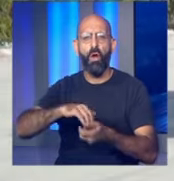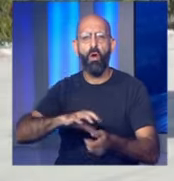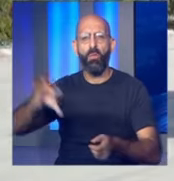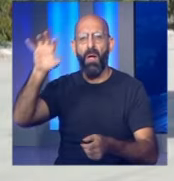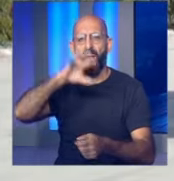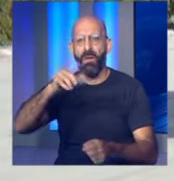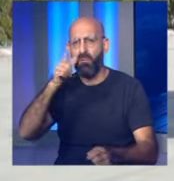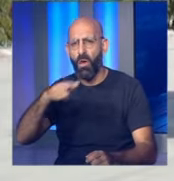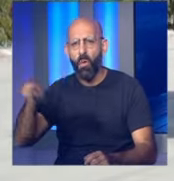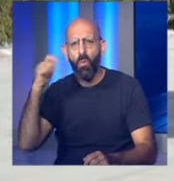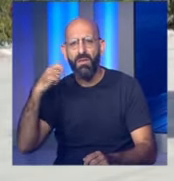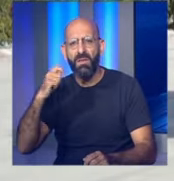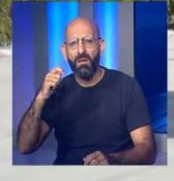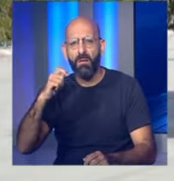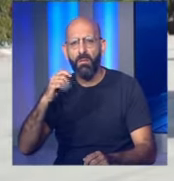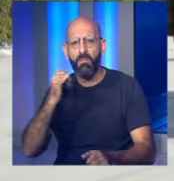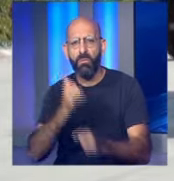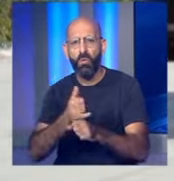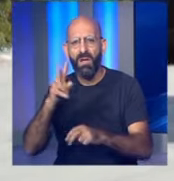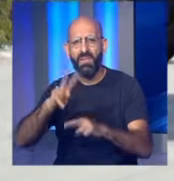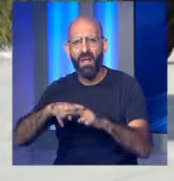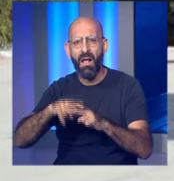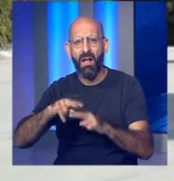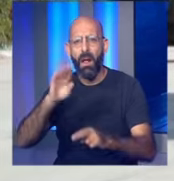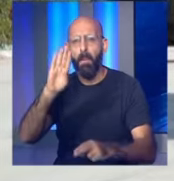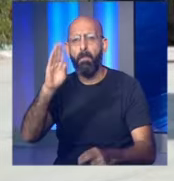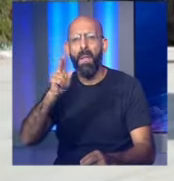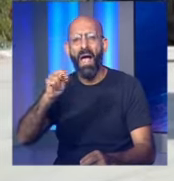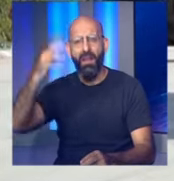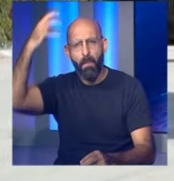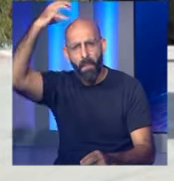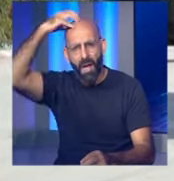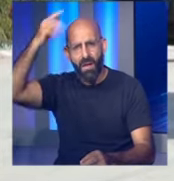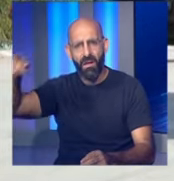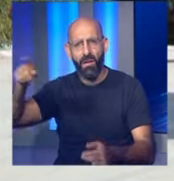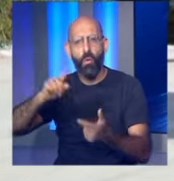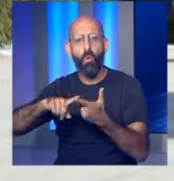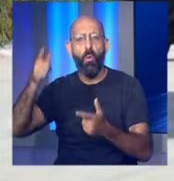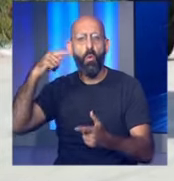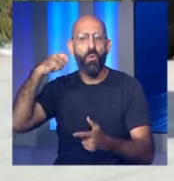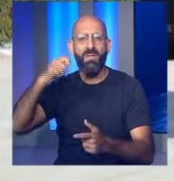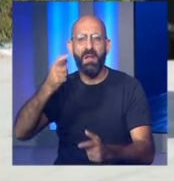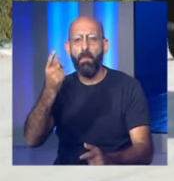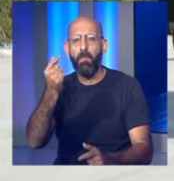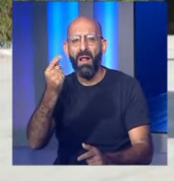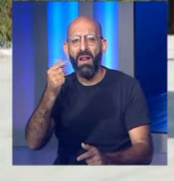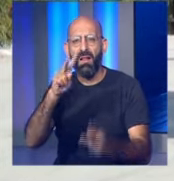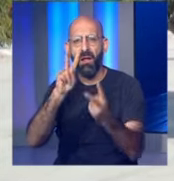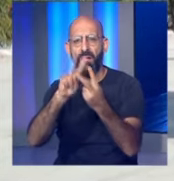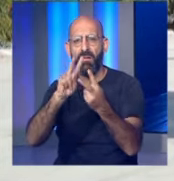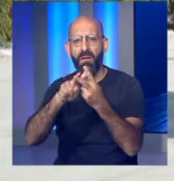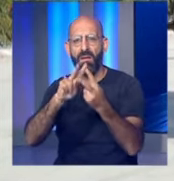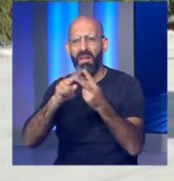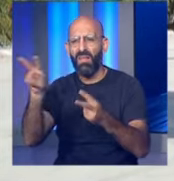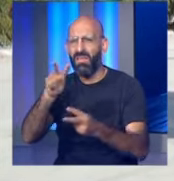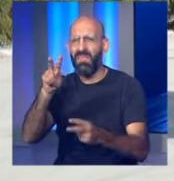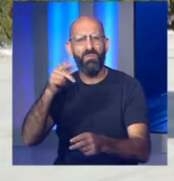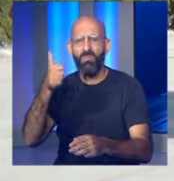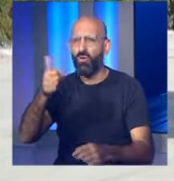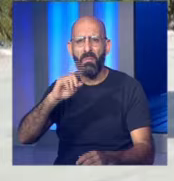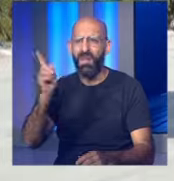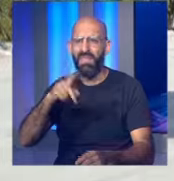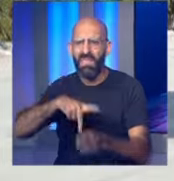قال مفوض السياسة الخارجية والأمن في الاتحاد الأوروبي أن وزير الأمن القومي الإسرائيلي إتمار بن كفير وزير